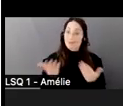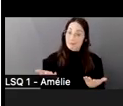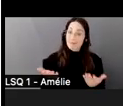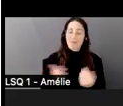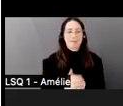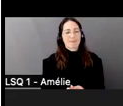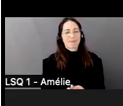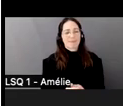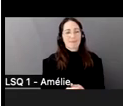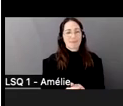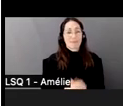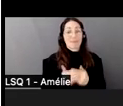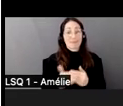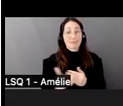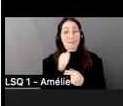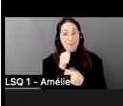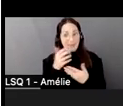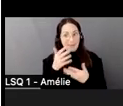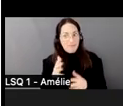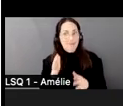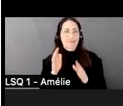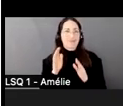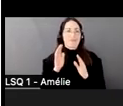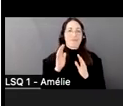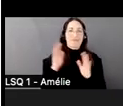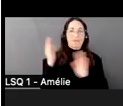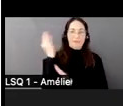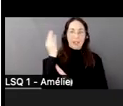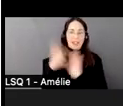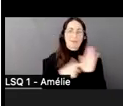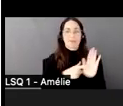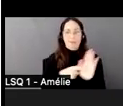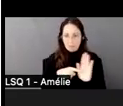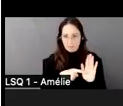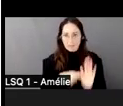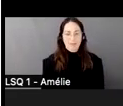Ainsi s'achève notre présentation